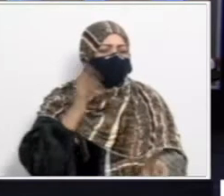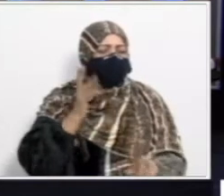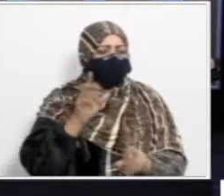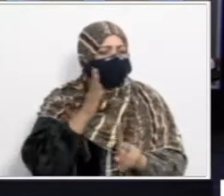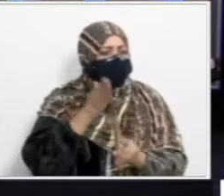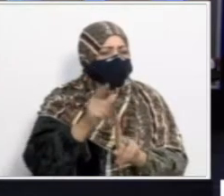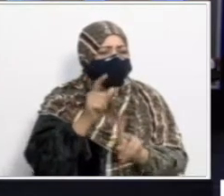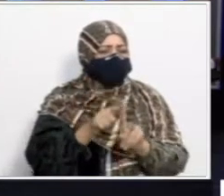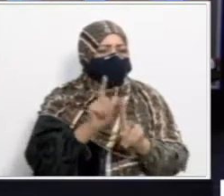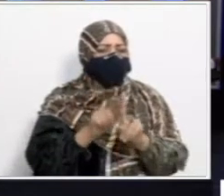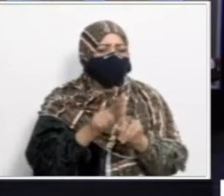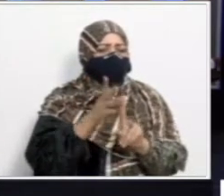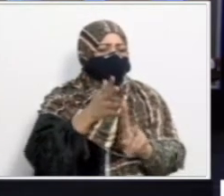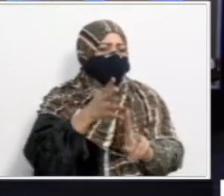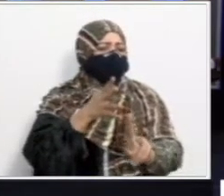عذر يستخلف.